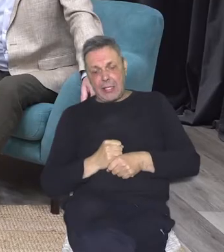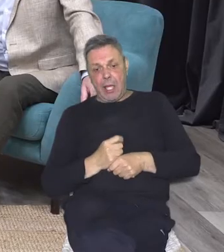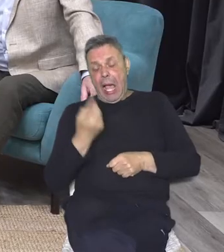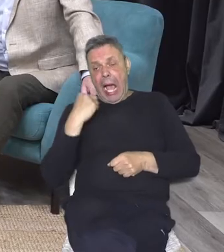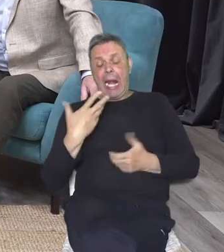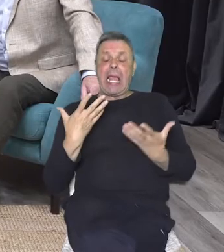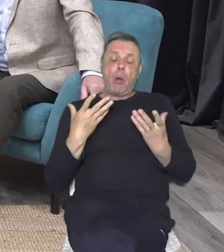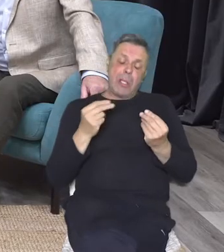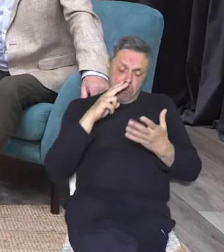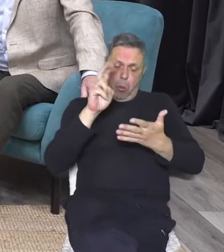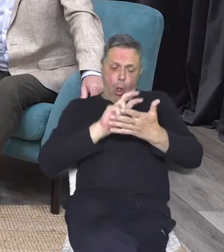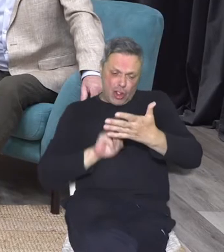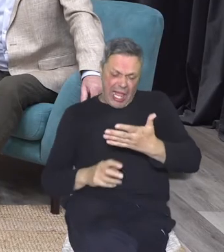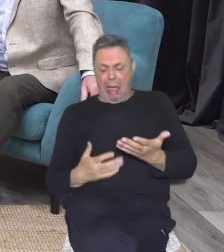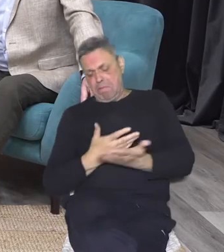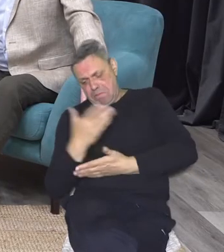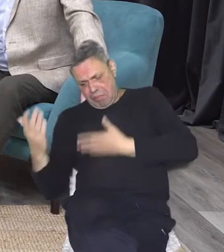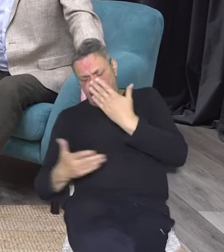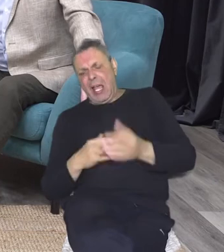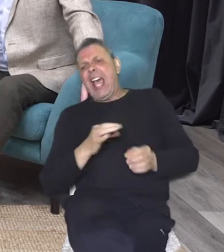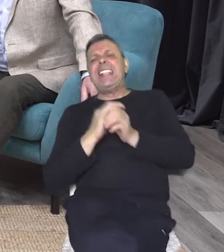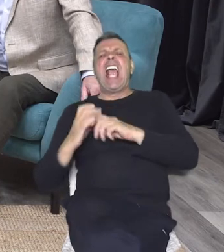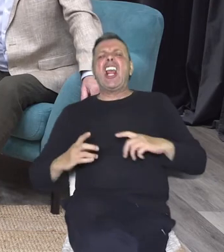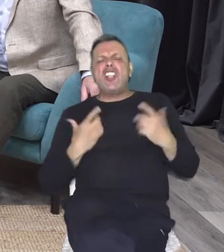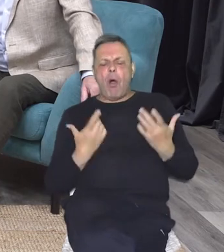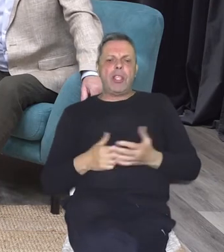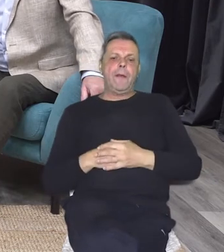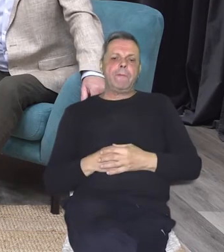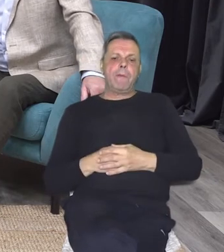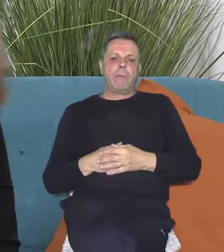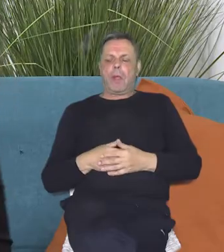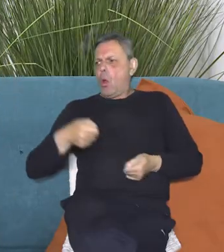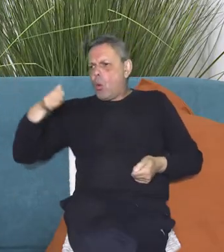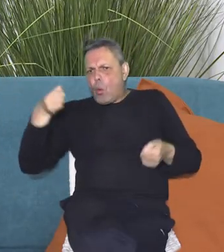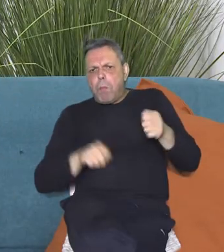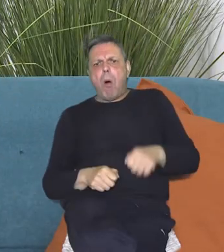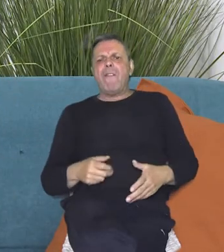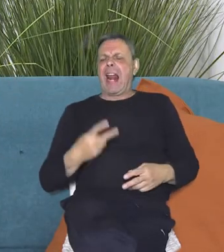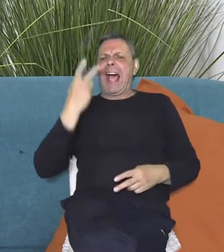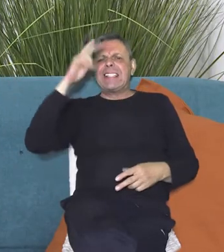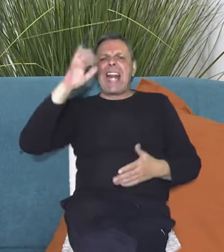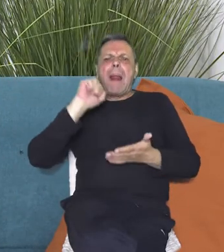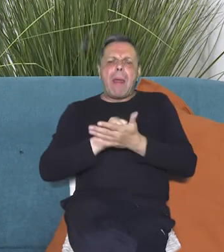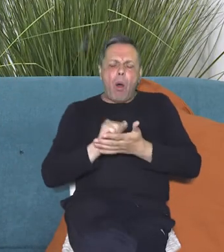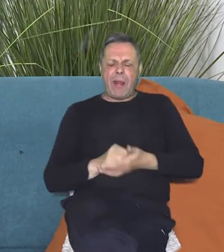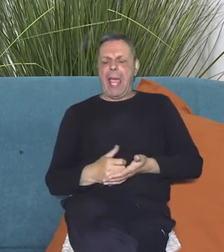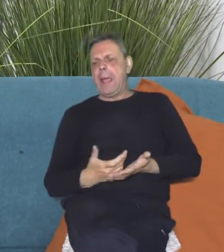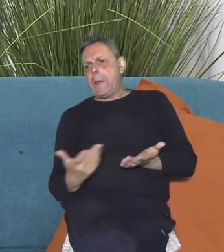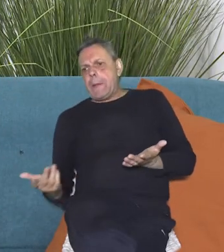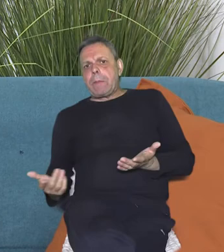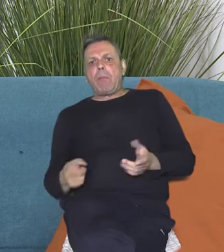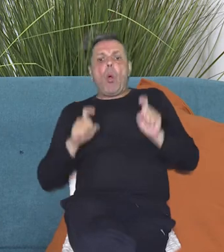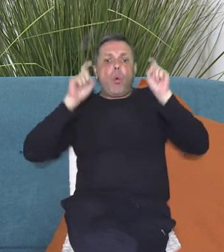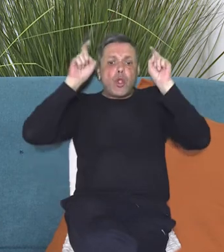Međutim, kako sam čitala Vogue cijeli život, nabavljala si nekakve strane novine, jer